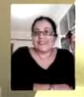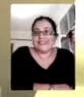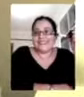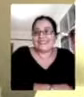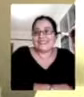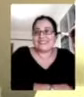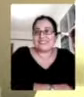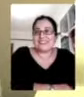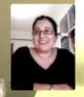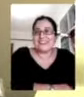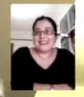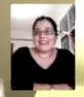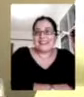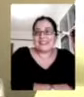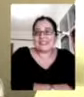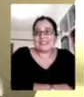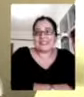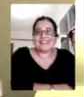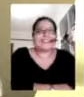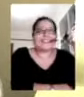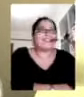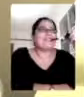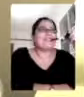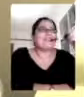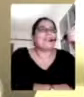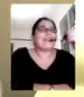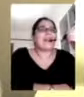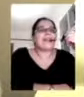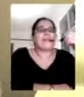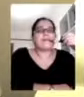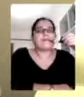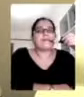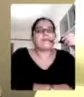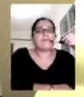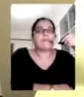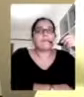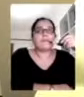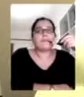ICQ görüntülü laptop'tan